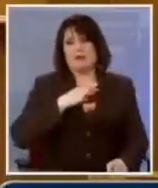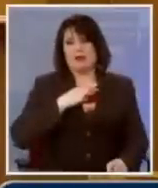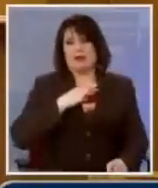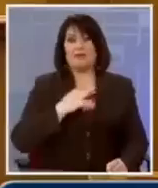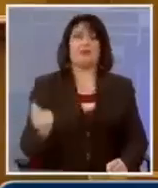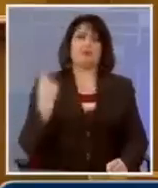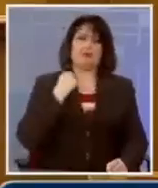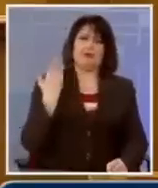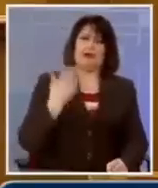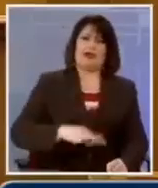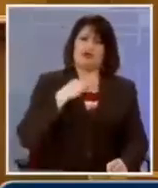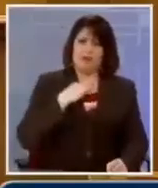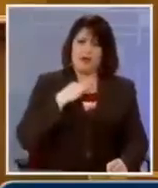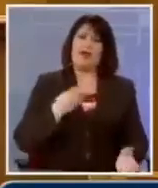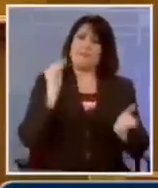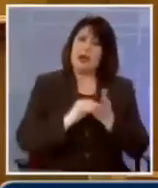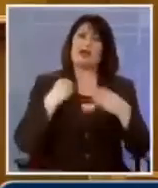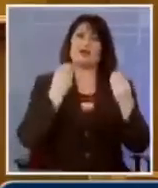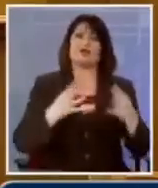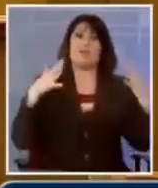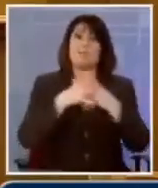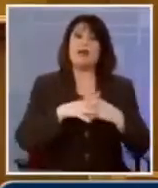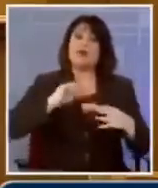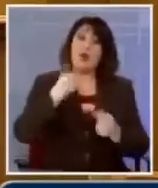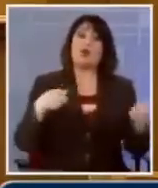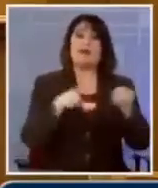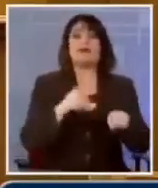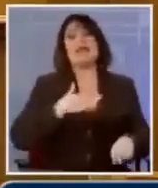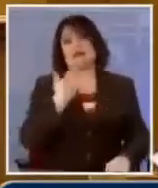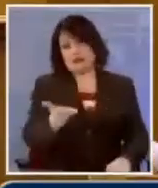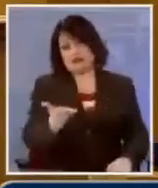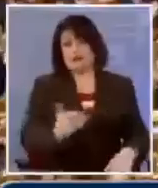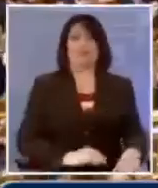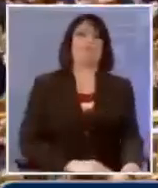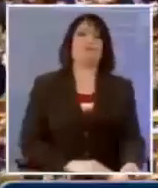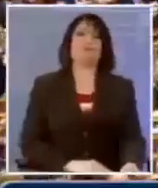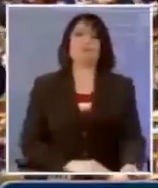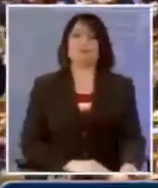χαμένη του αξιοπρέπεια. Αυτή τη μάχη θα τη δώσουμε μαζί. Σας ευχαριστώ.